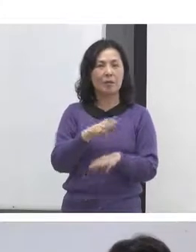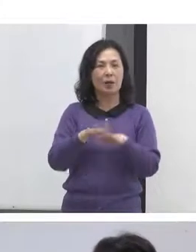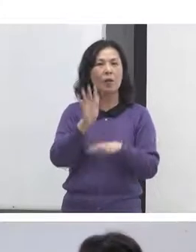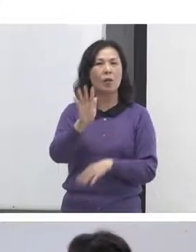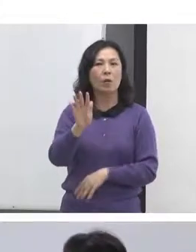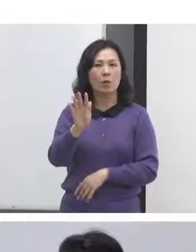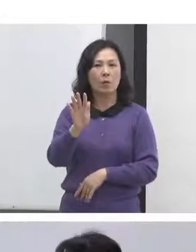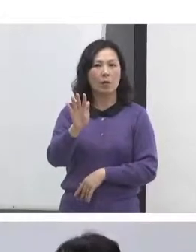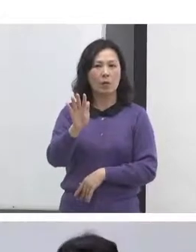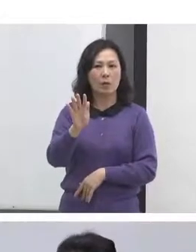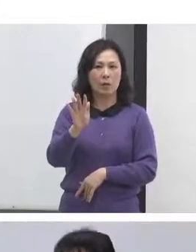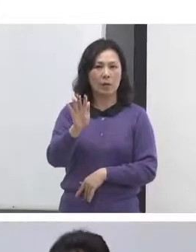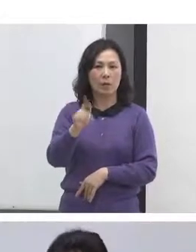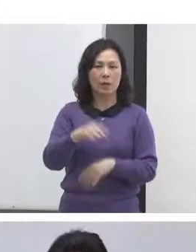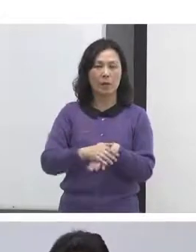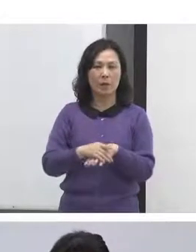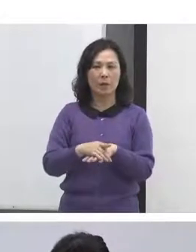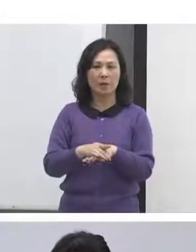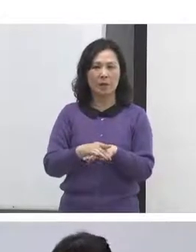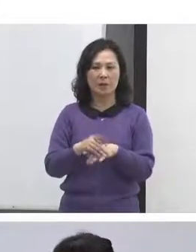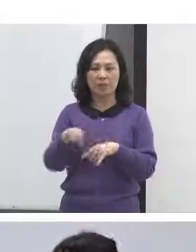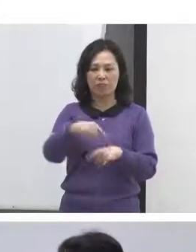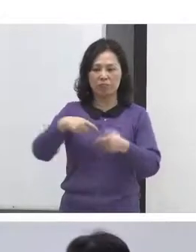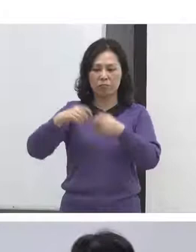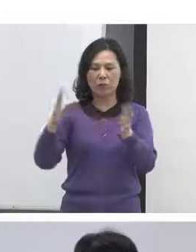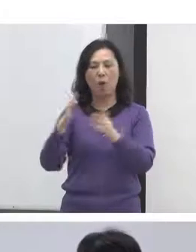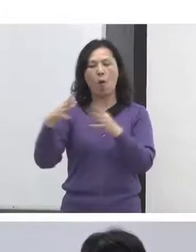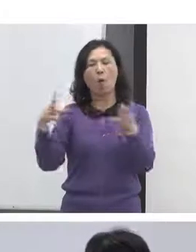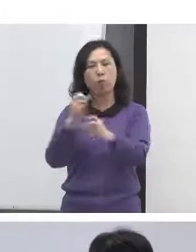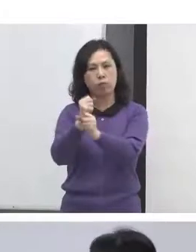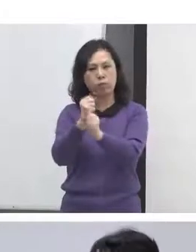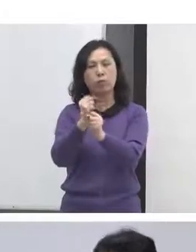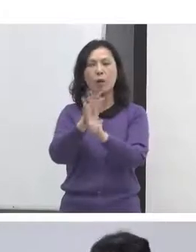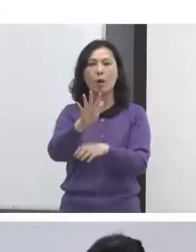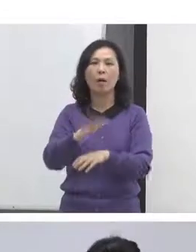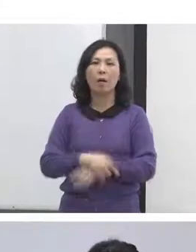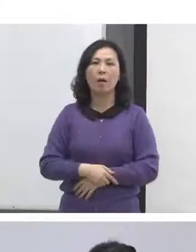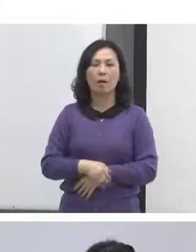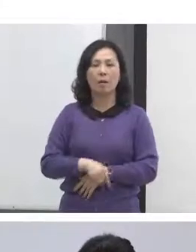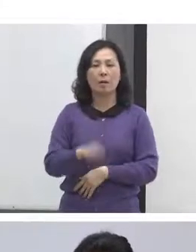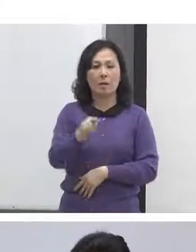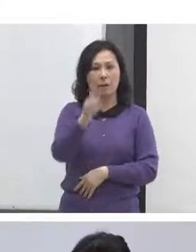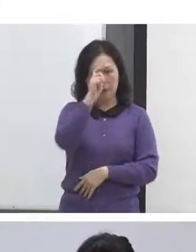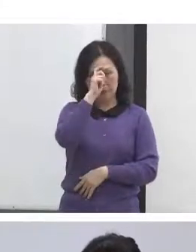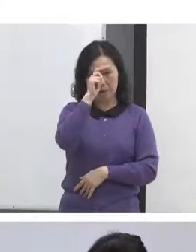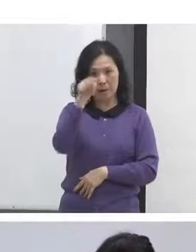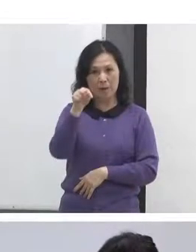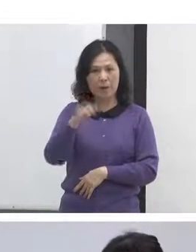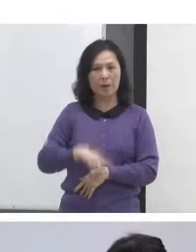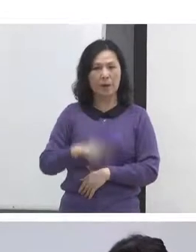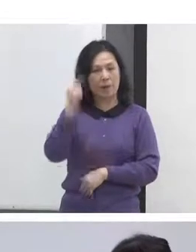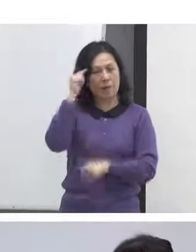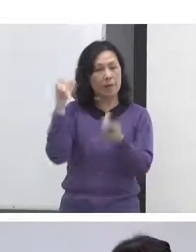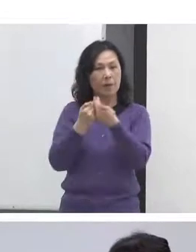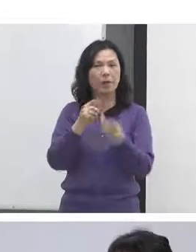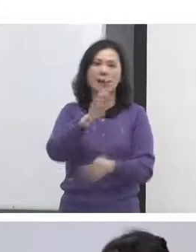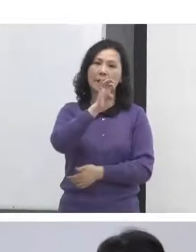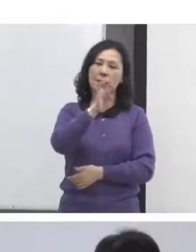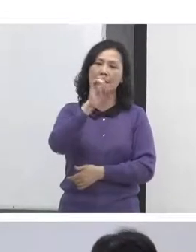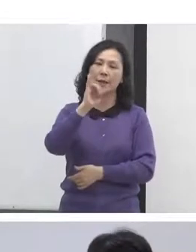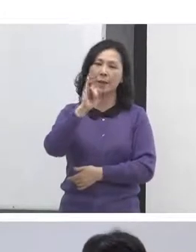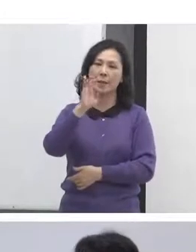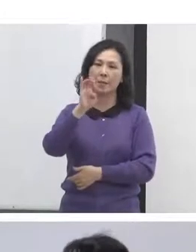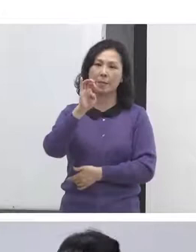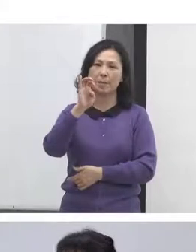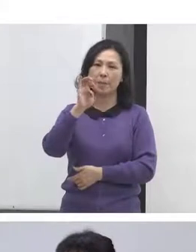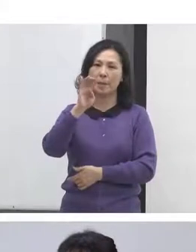些策略上的结盟，那这些策略上的结盟是可能会为了一些比如说反对 EID 反对 copyright， 或